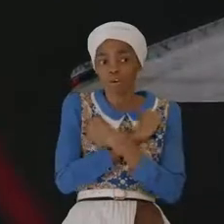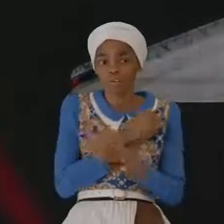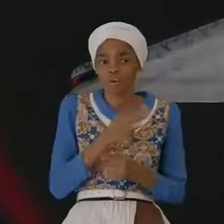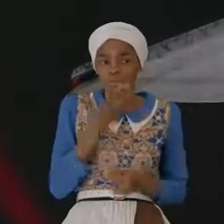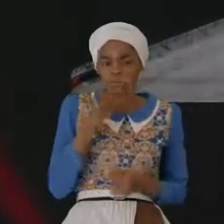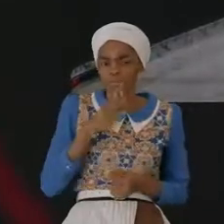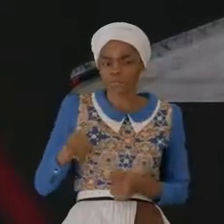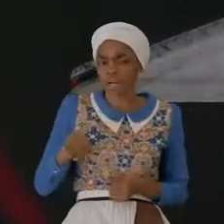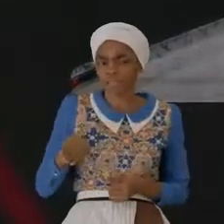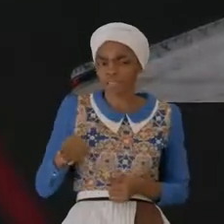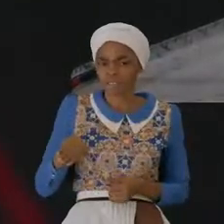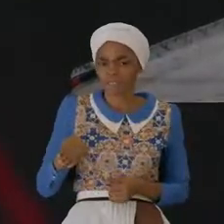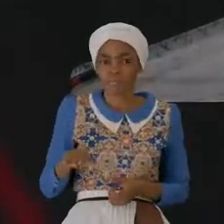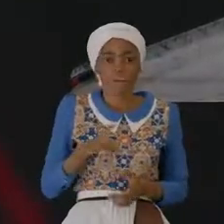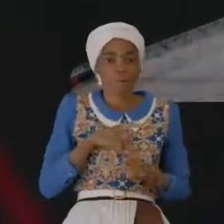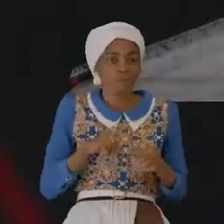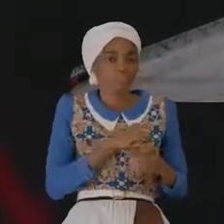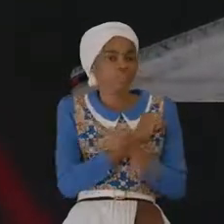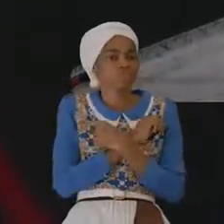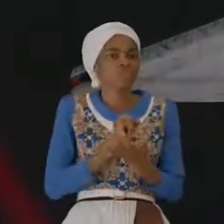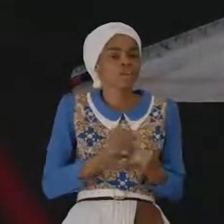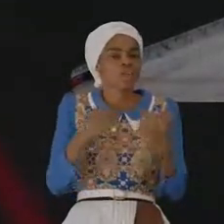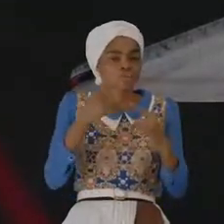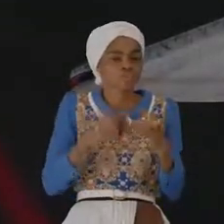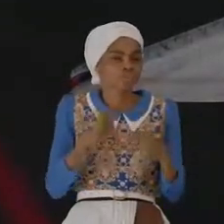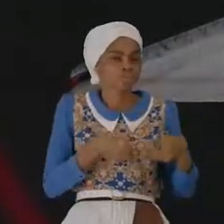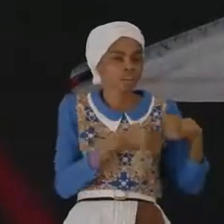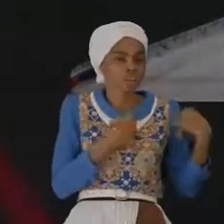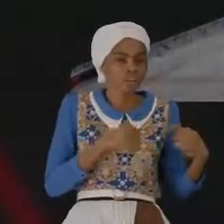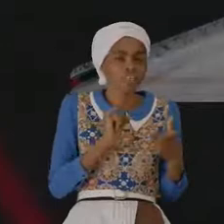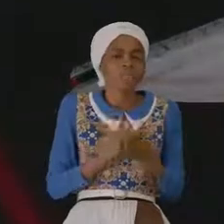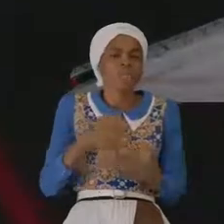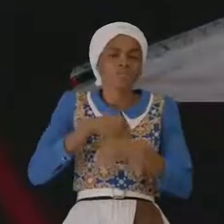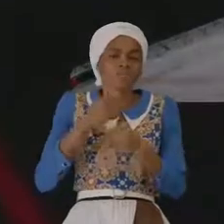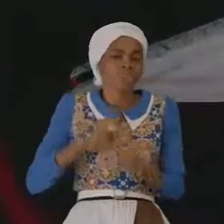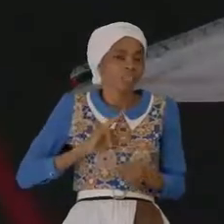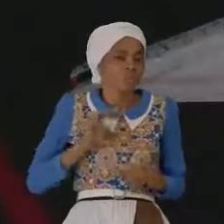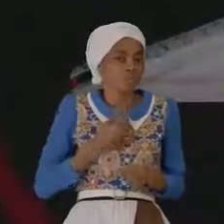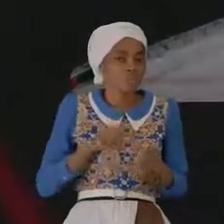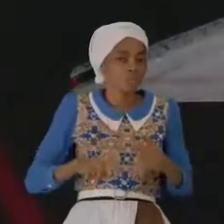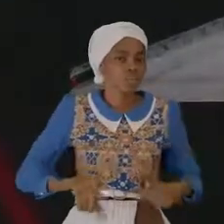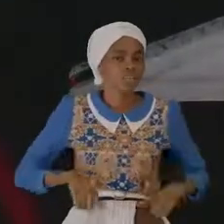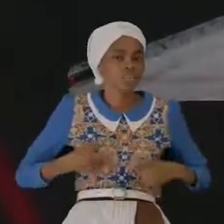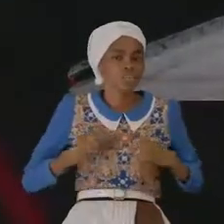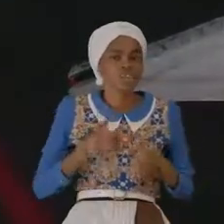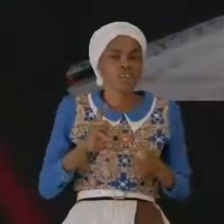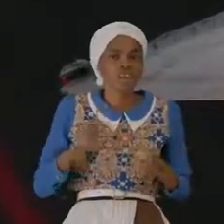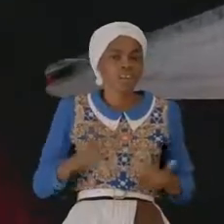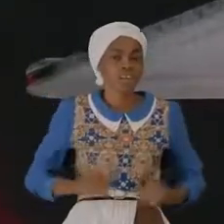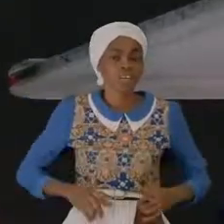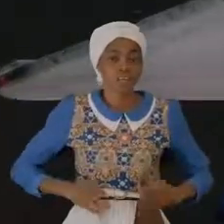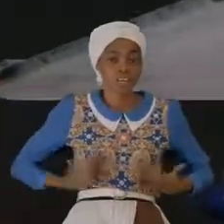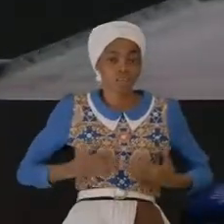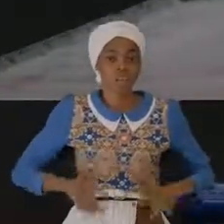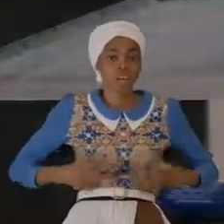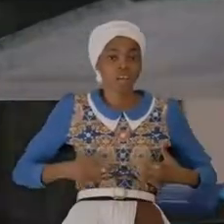de l'immoralité, mais l'amour provenant du cœur qui nous fait vivre, qui nous fait mener la vie